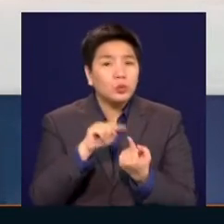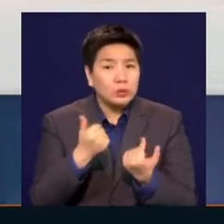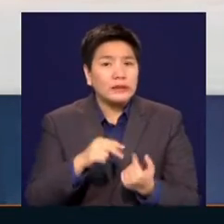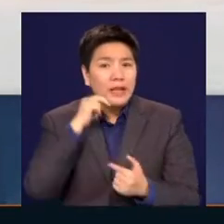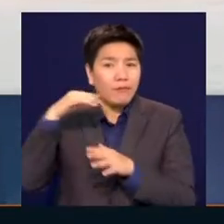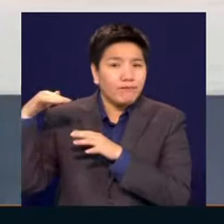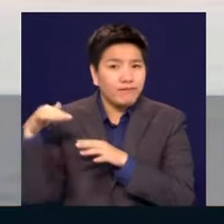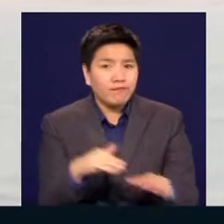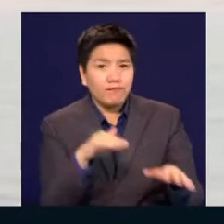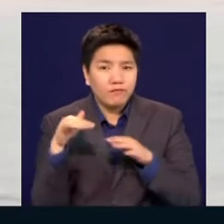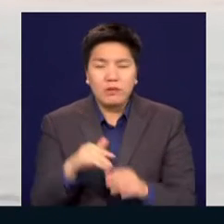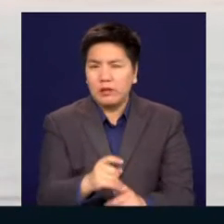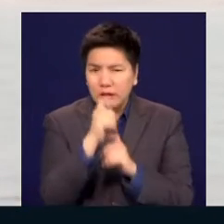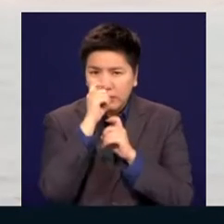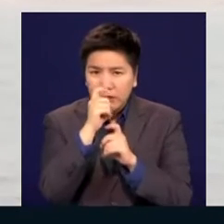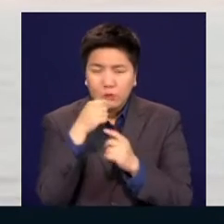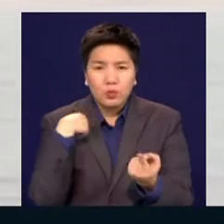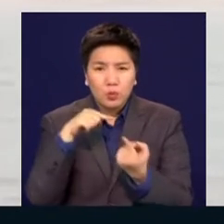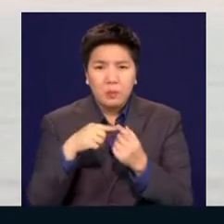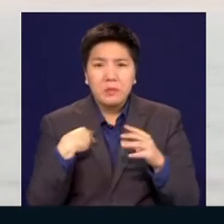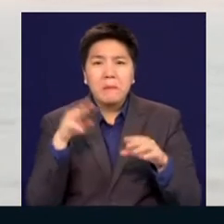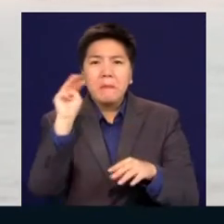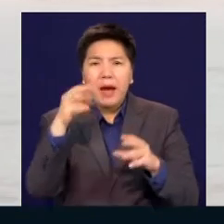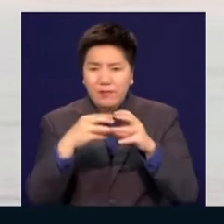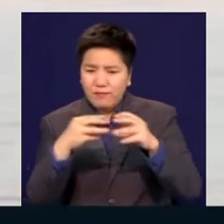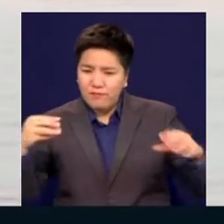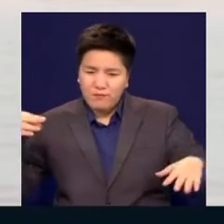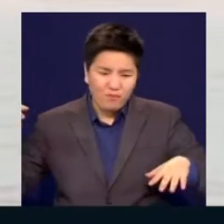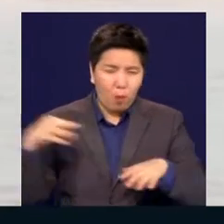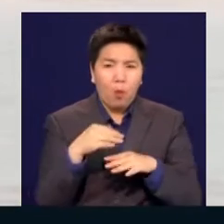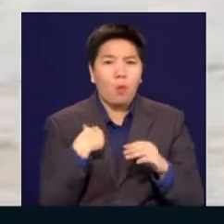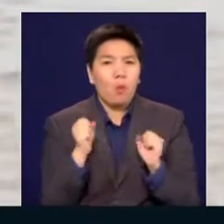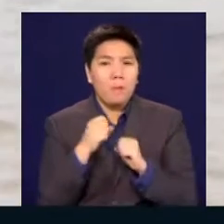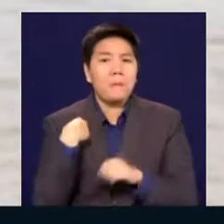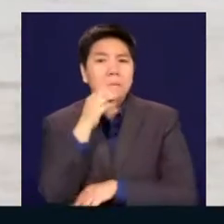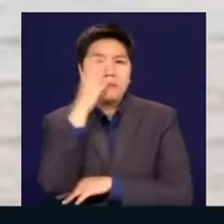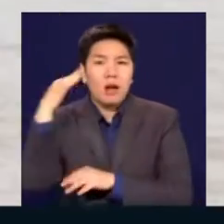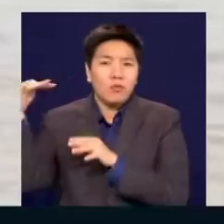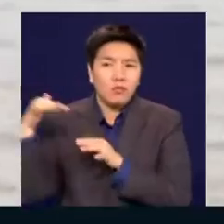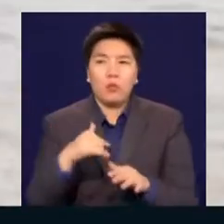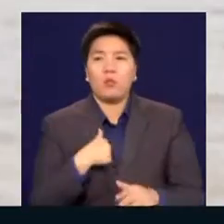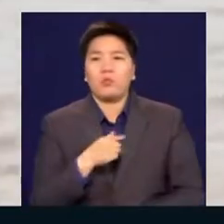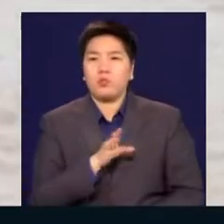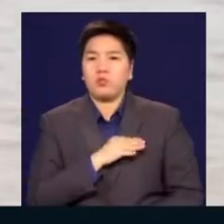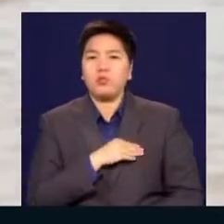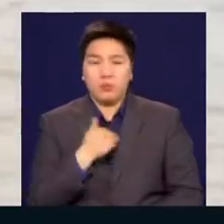น้ำหลากเพราะว่าจะมีท่อนสูงไหลลงมารวมถึงน้ำป่าด้วยเดี๋ยวไปฟังเสีย